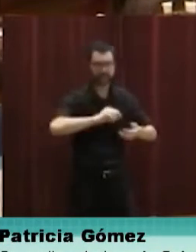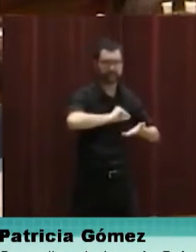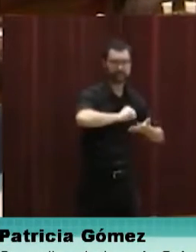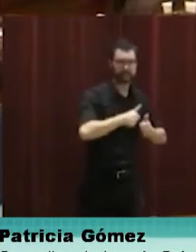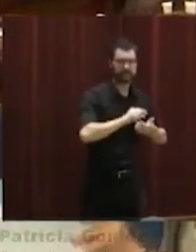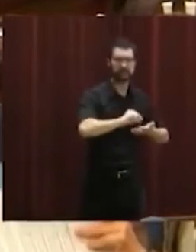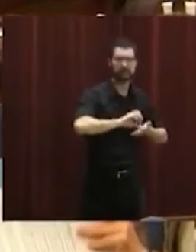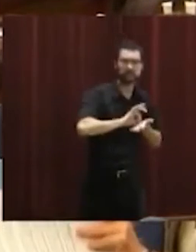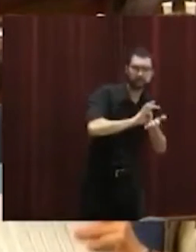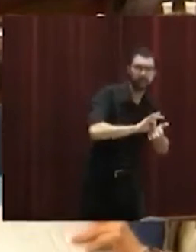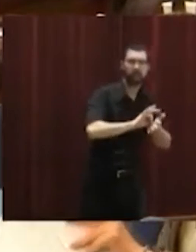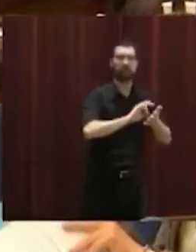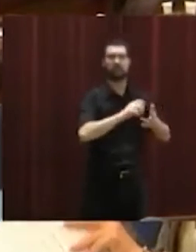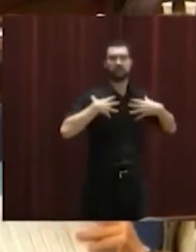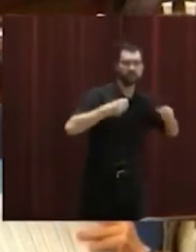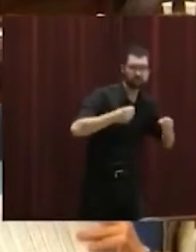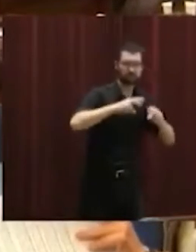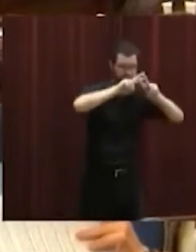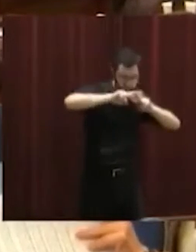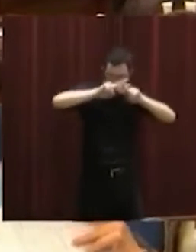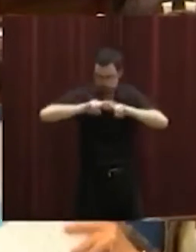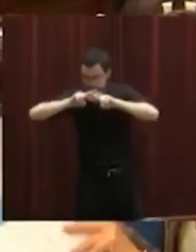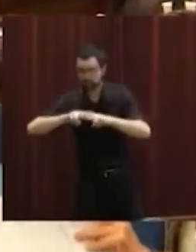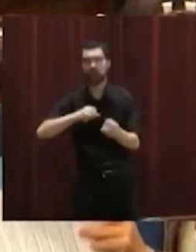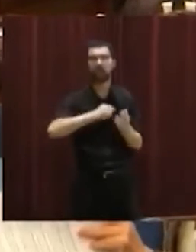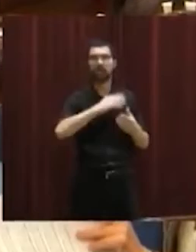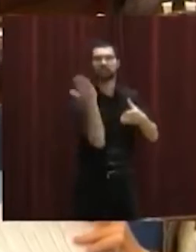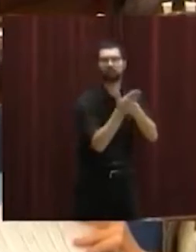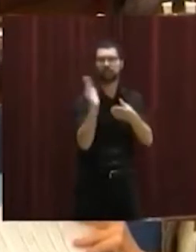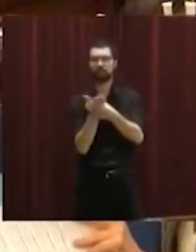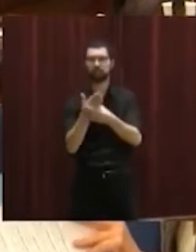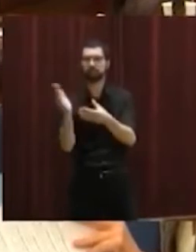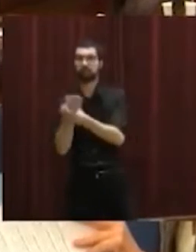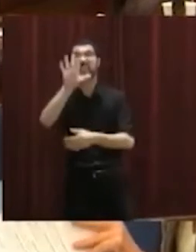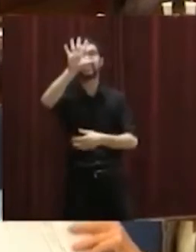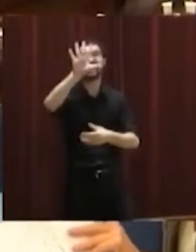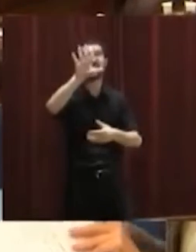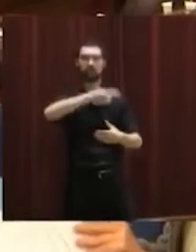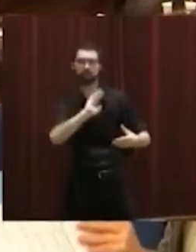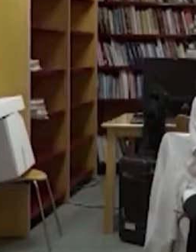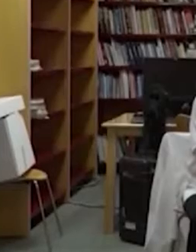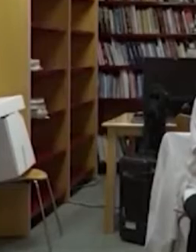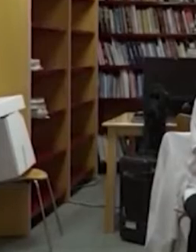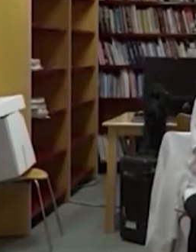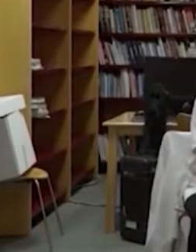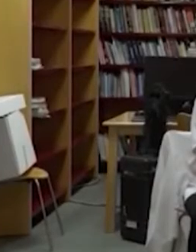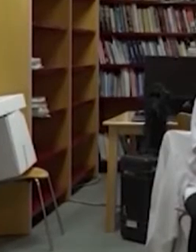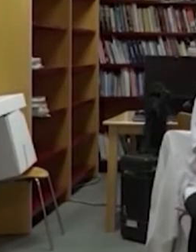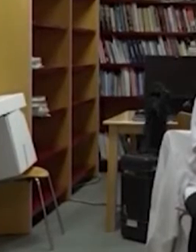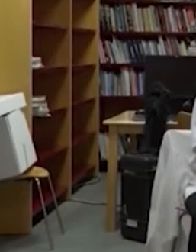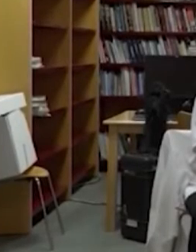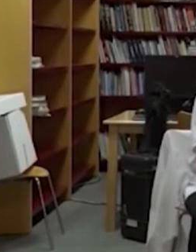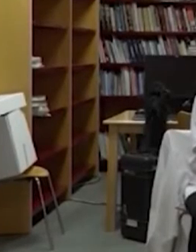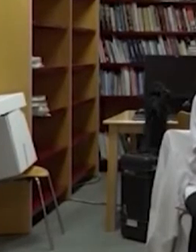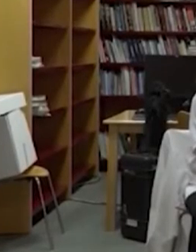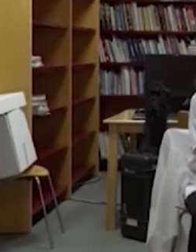després que ha derivat en l'obertura de 5 expedients que conduiran a la rescisió l'execució del contracte. Des dels sindicats denuncien